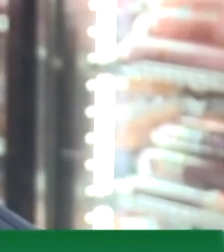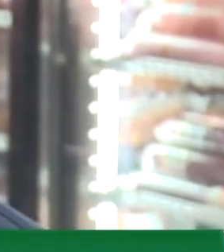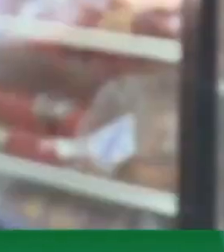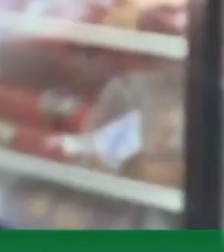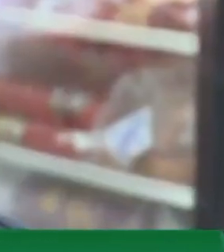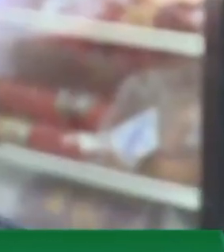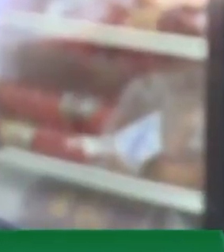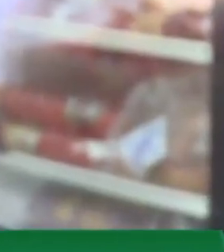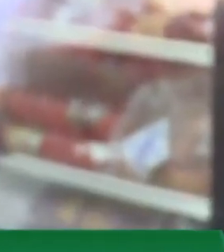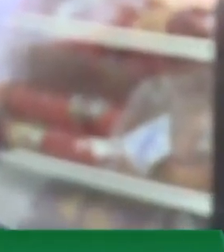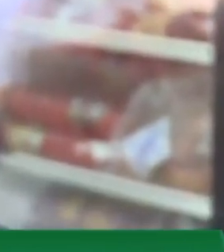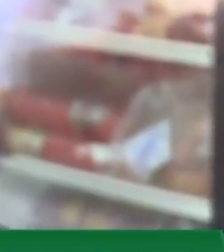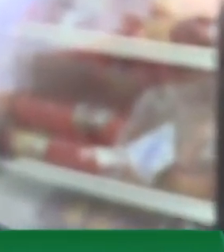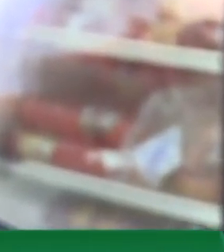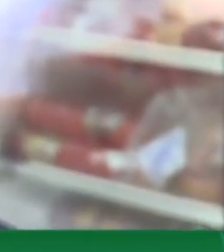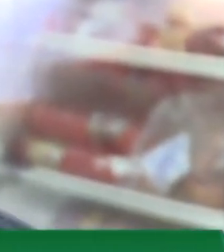алларда